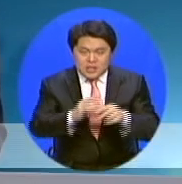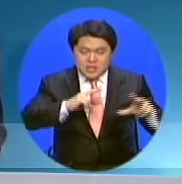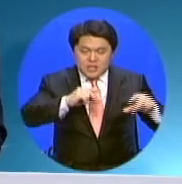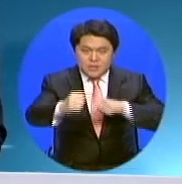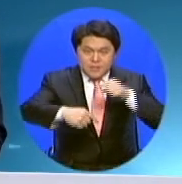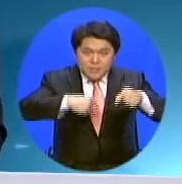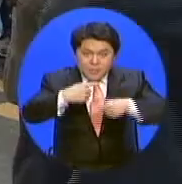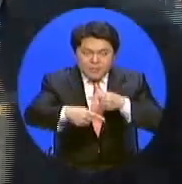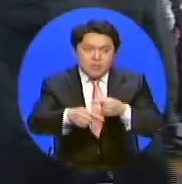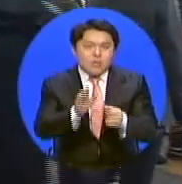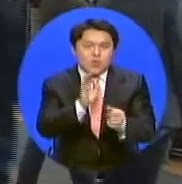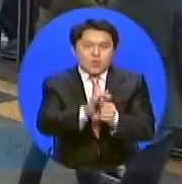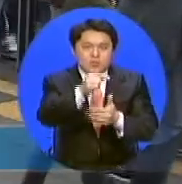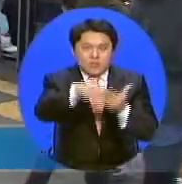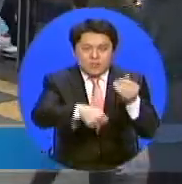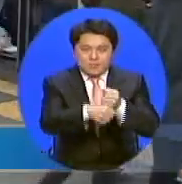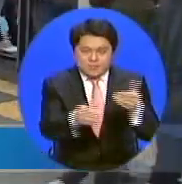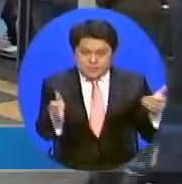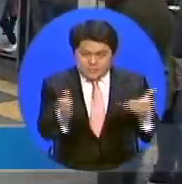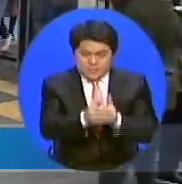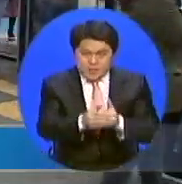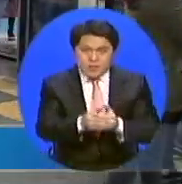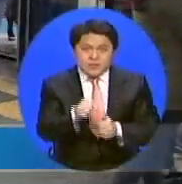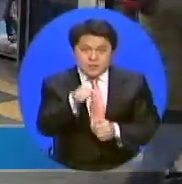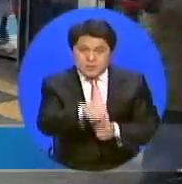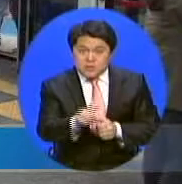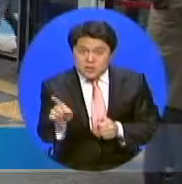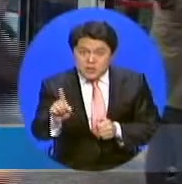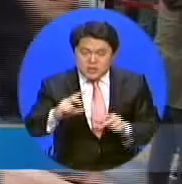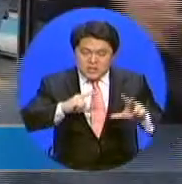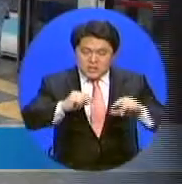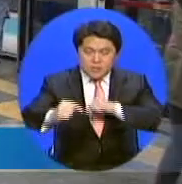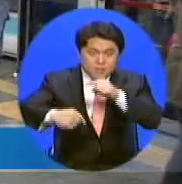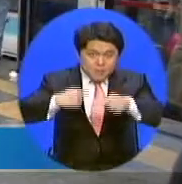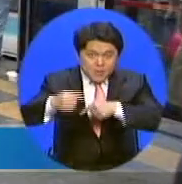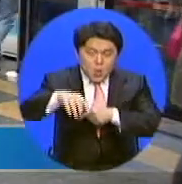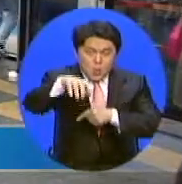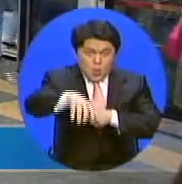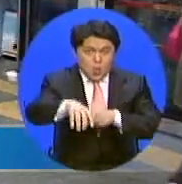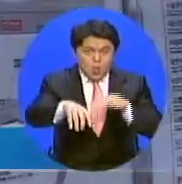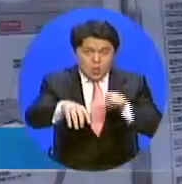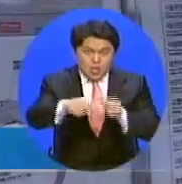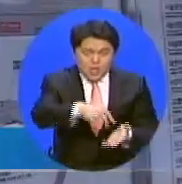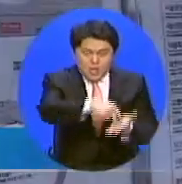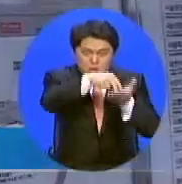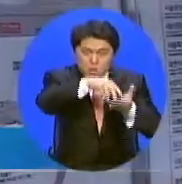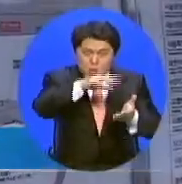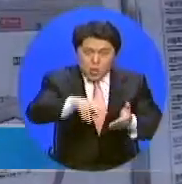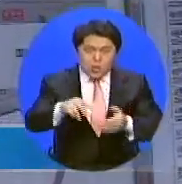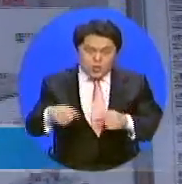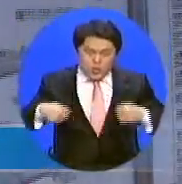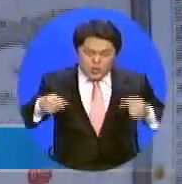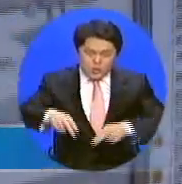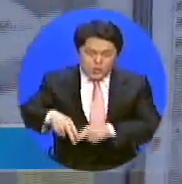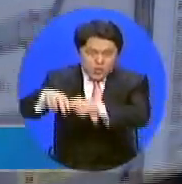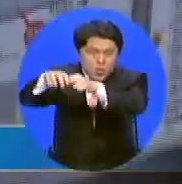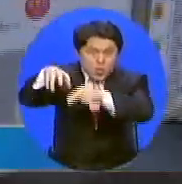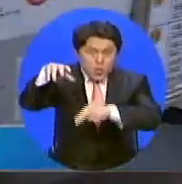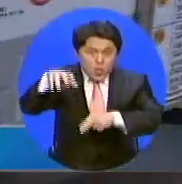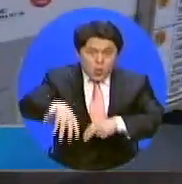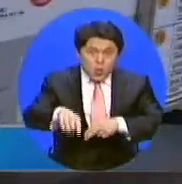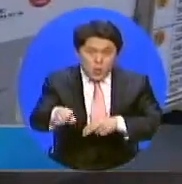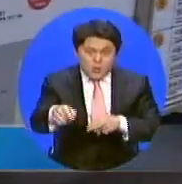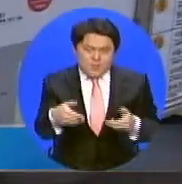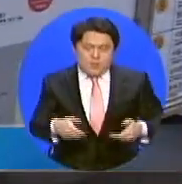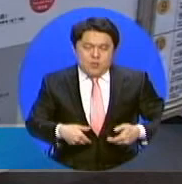개발했습니다. 센터에서 개발한 이 애플리케이션은 지하철 환승역을 이용할 때 엘리베이터와 휠체어 리프트를 필수적으로